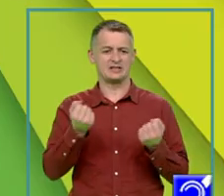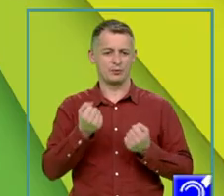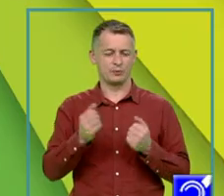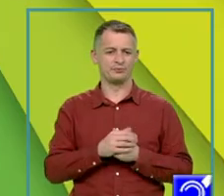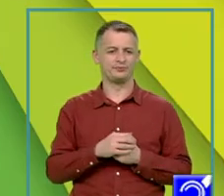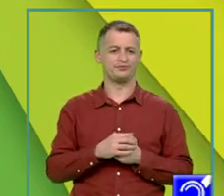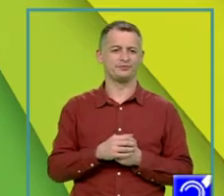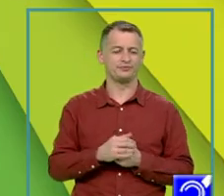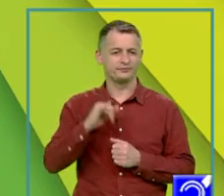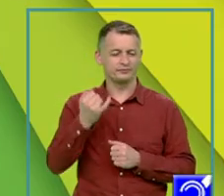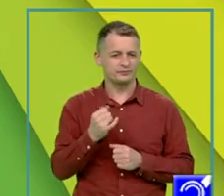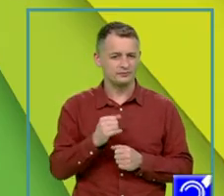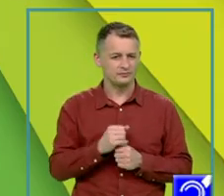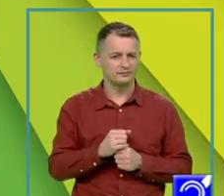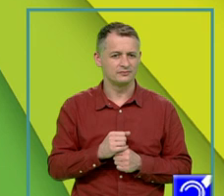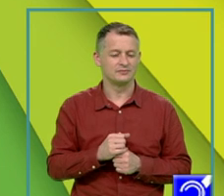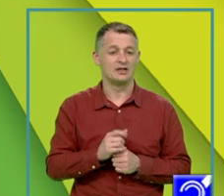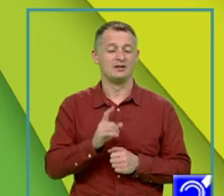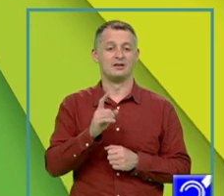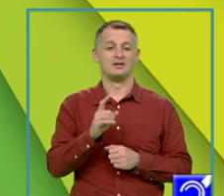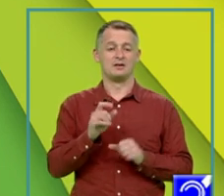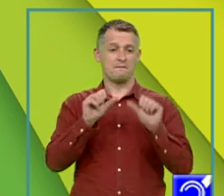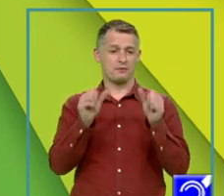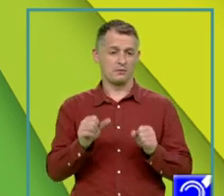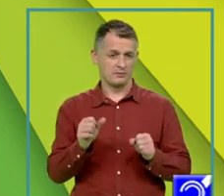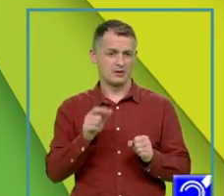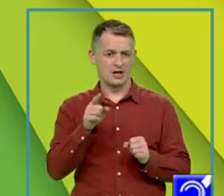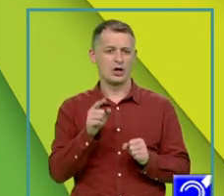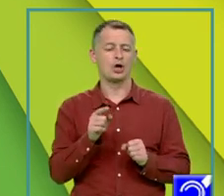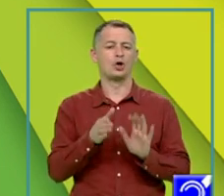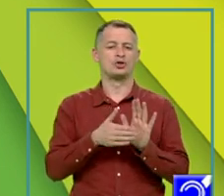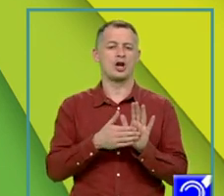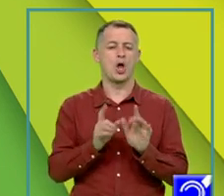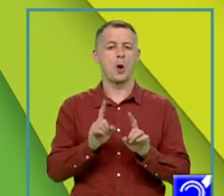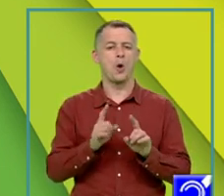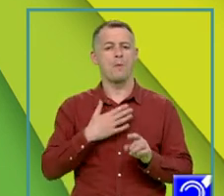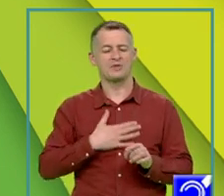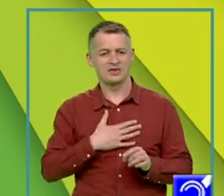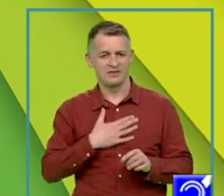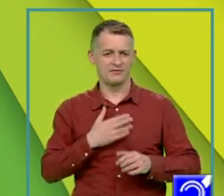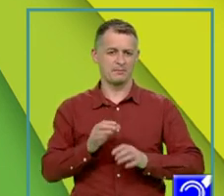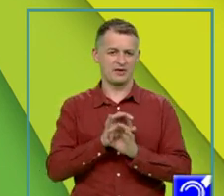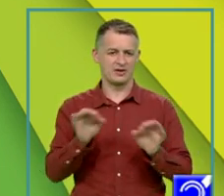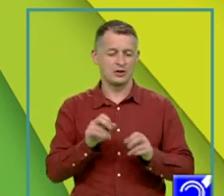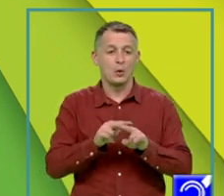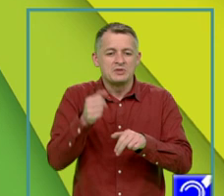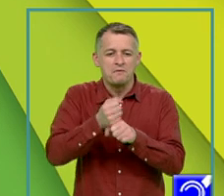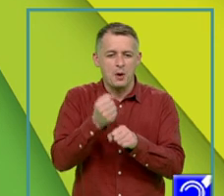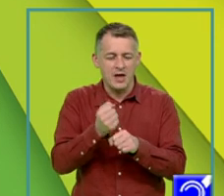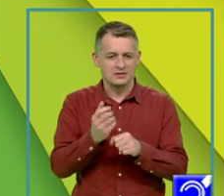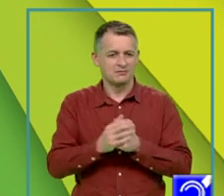formele evidențiate cromatic sunt la condițional optativ perfect Cum se formează e bine se formează